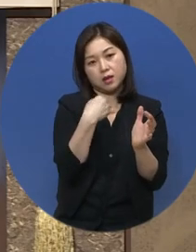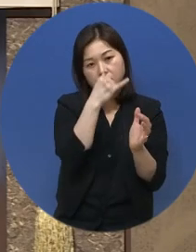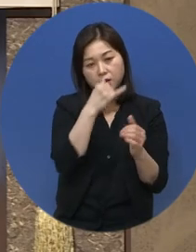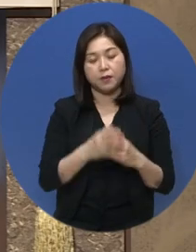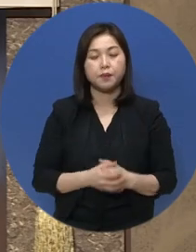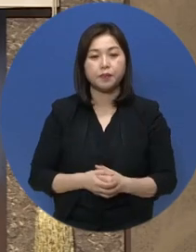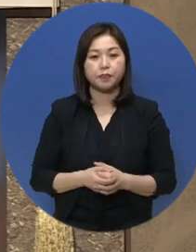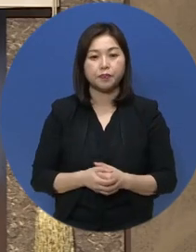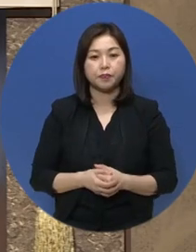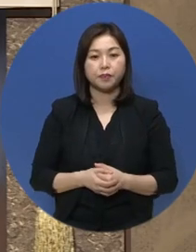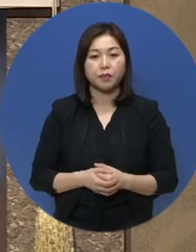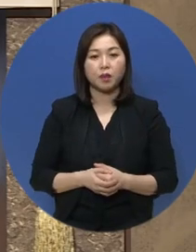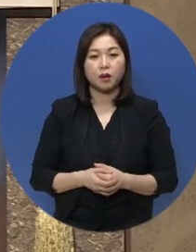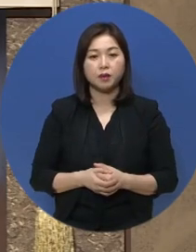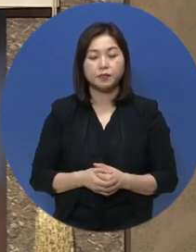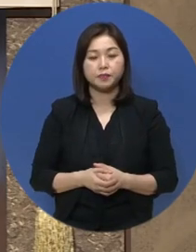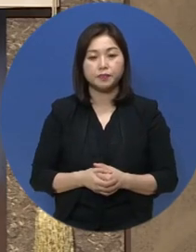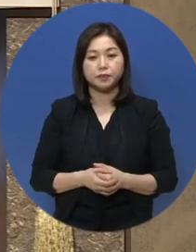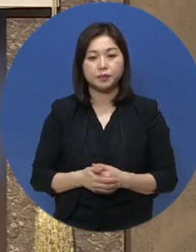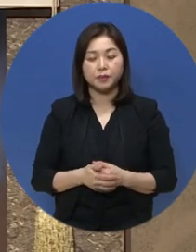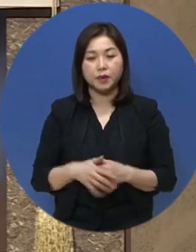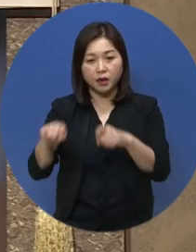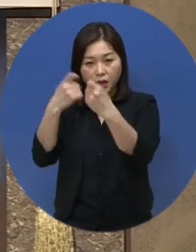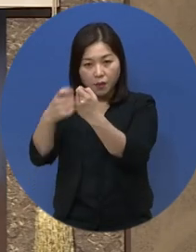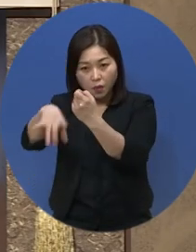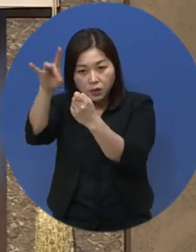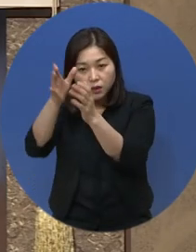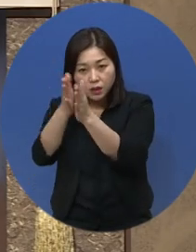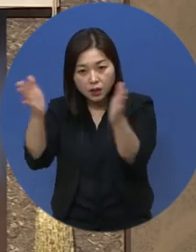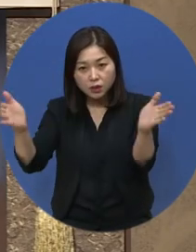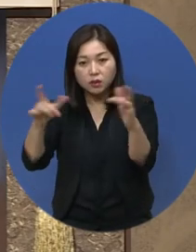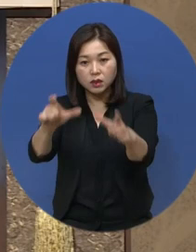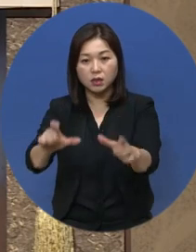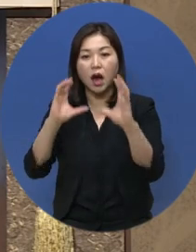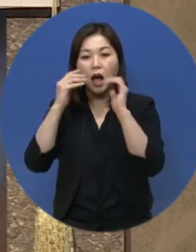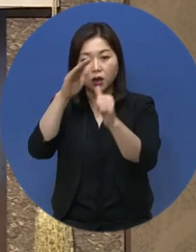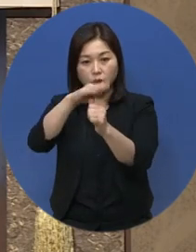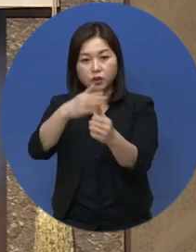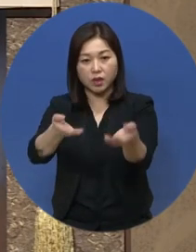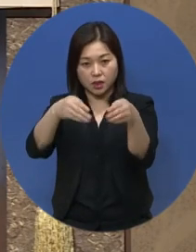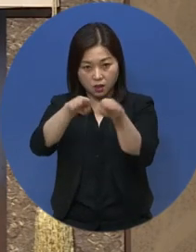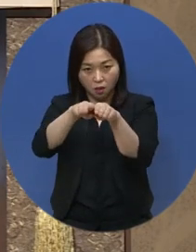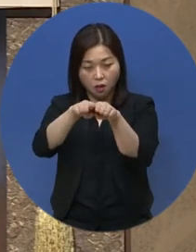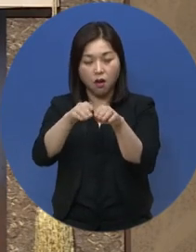아이러니한데 예. 민에서 먼저 시작했던 지역아동센터와 또